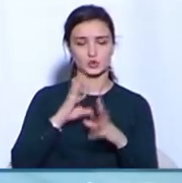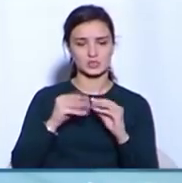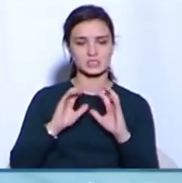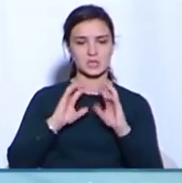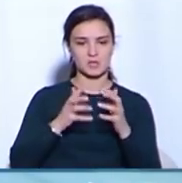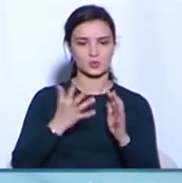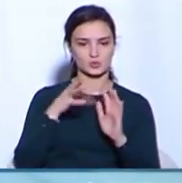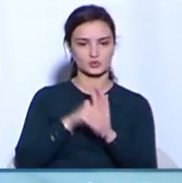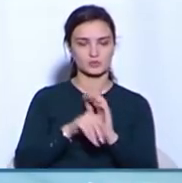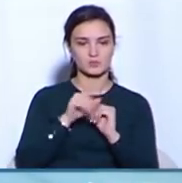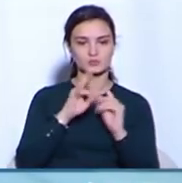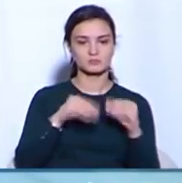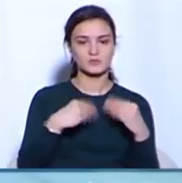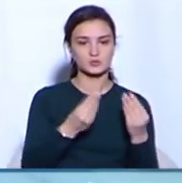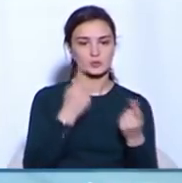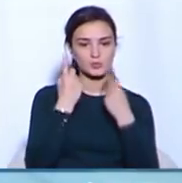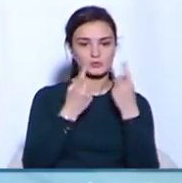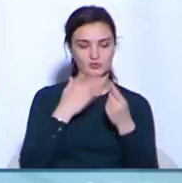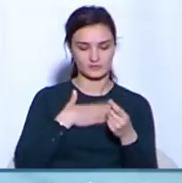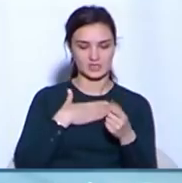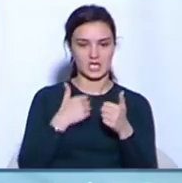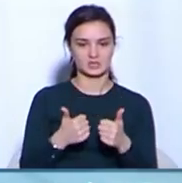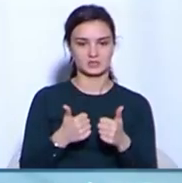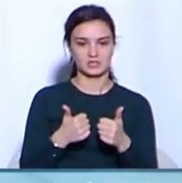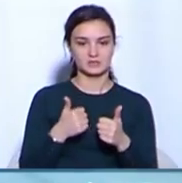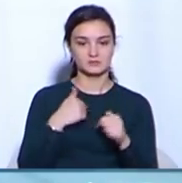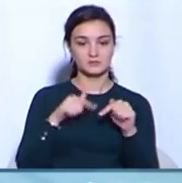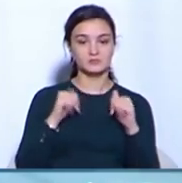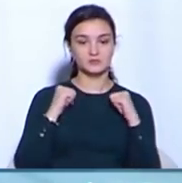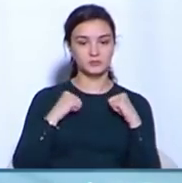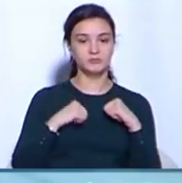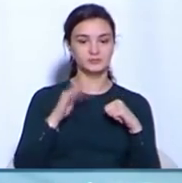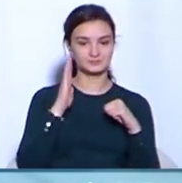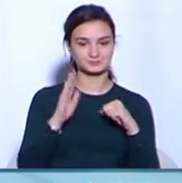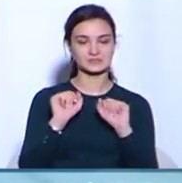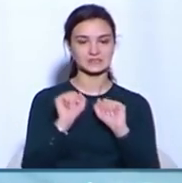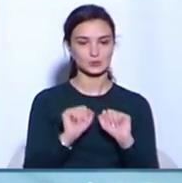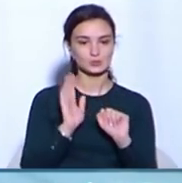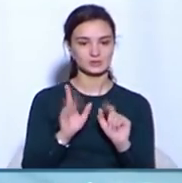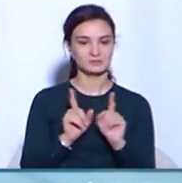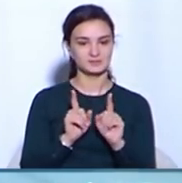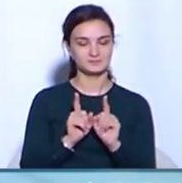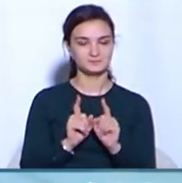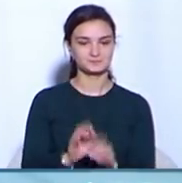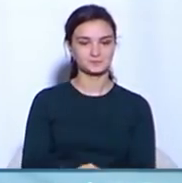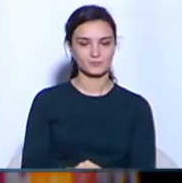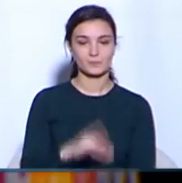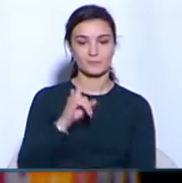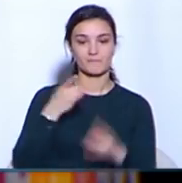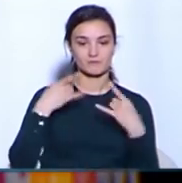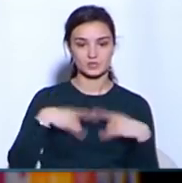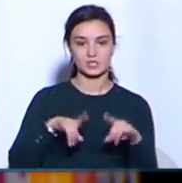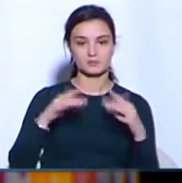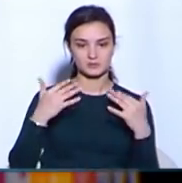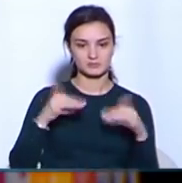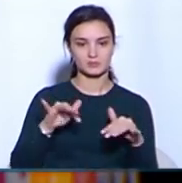მას სამყაროს მიმართ, მას მივაწოდოთ ინფორმაცია, რომ ჩვენთან კარგია, ჩვენთან ის მშვიდად იქნება და დაცული იქნება. მას შემდეგ, რაც ბავშვი